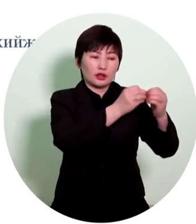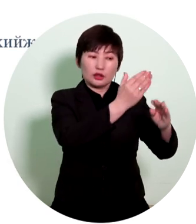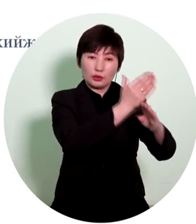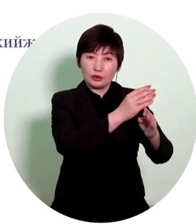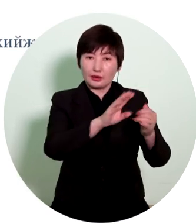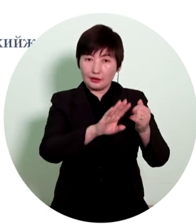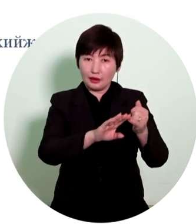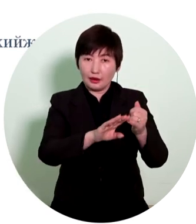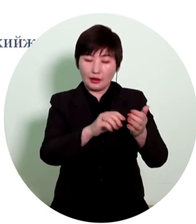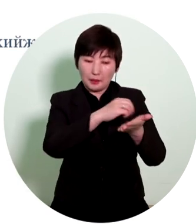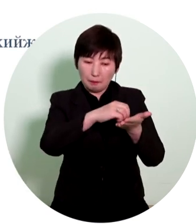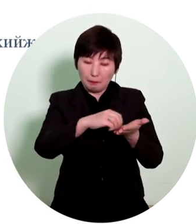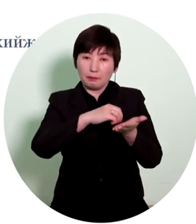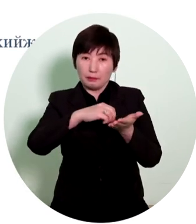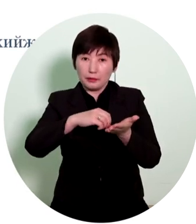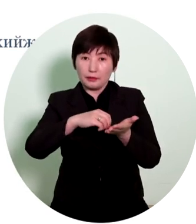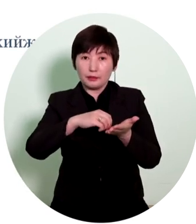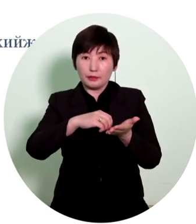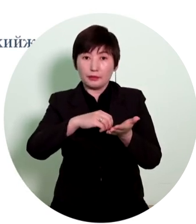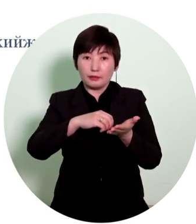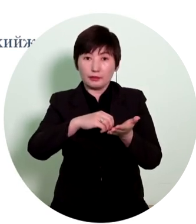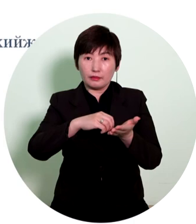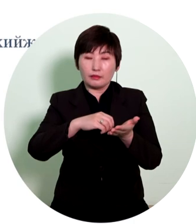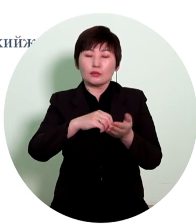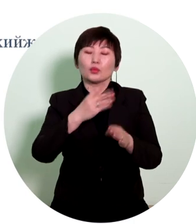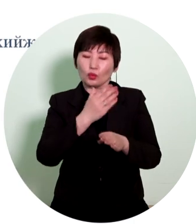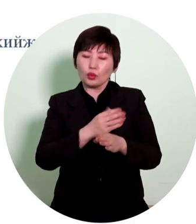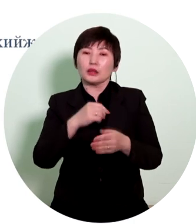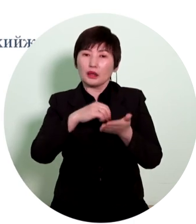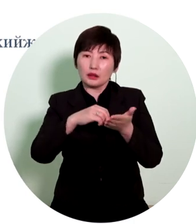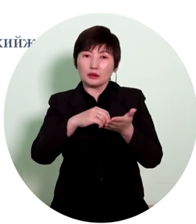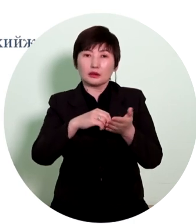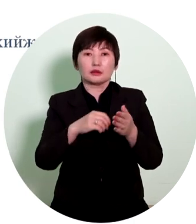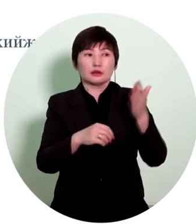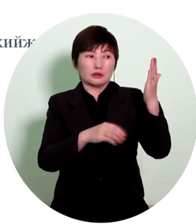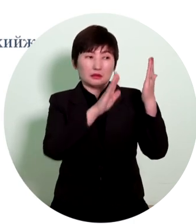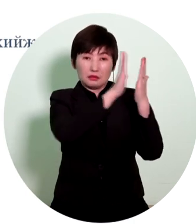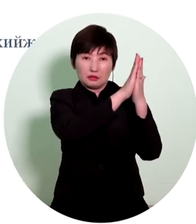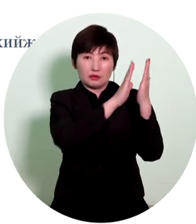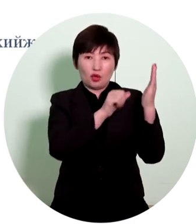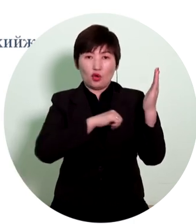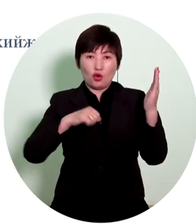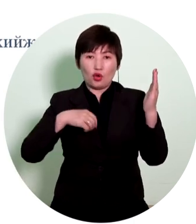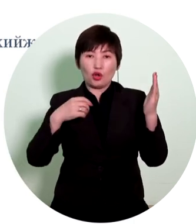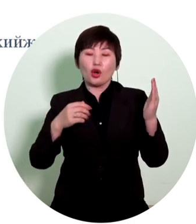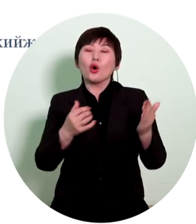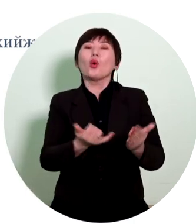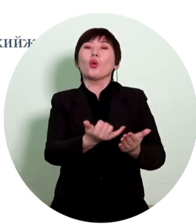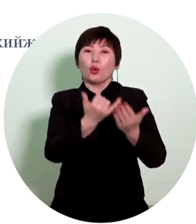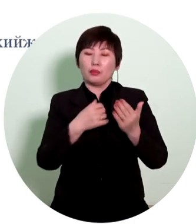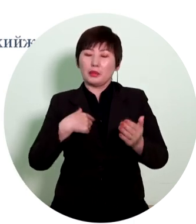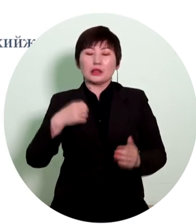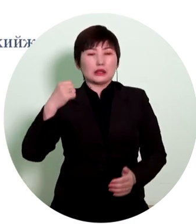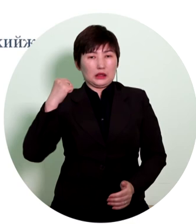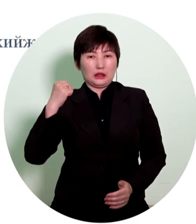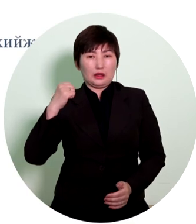дууссаны дараа тэмдэглэгийг хийж дуслаа гэсэн юм тэмдэглэгийг хийж өөрийгөө урамшуулж би чадлаа